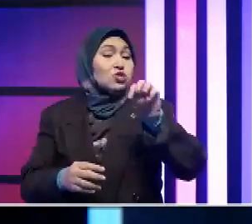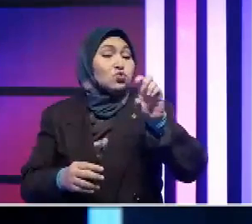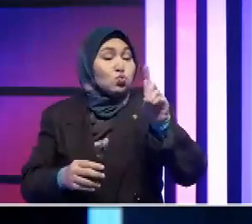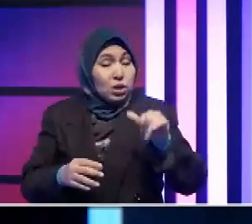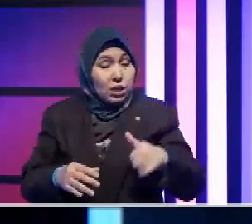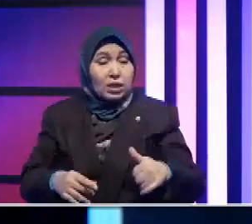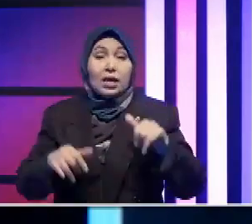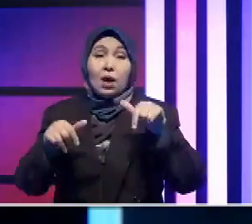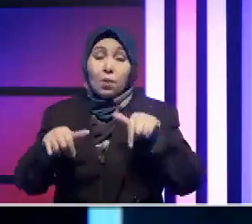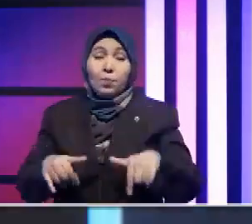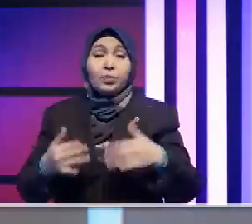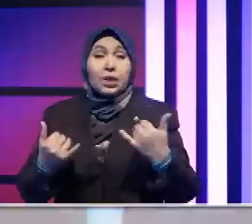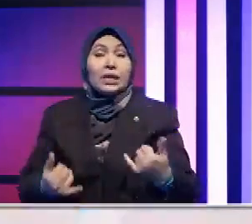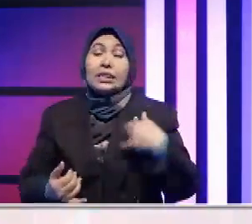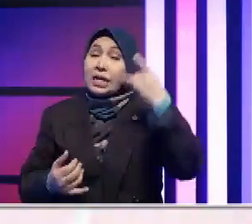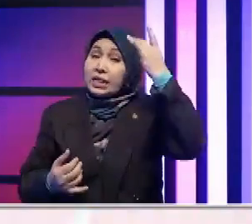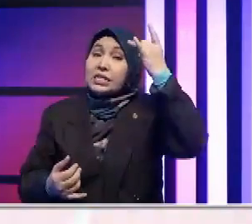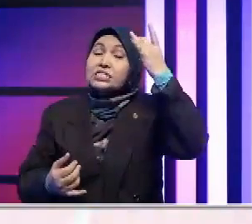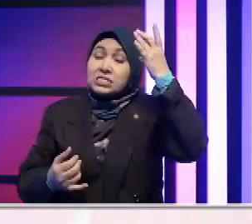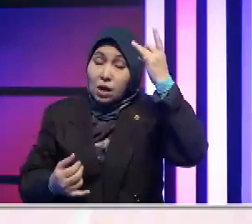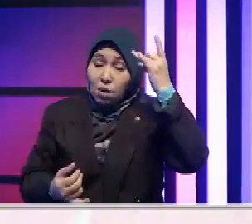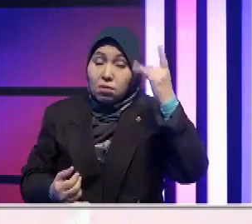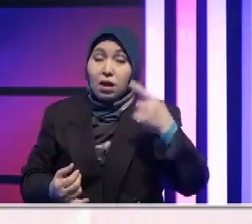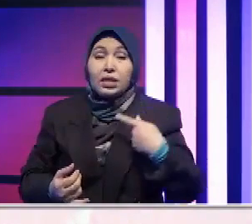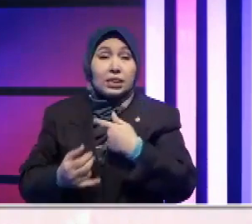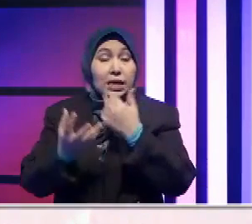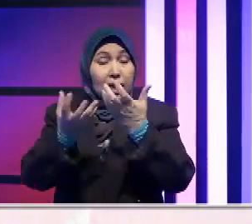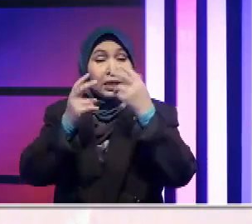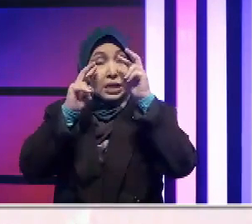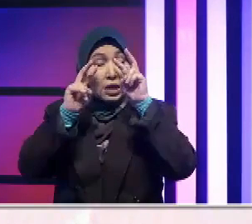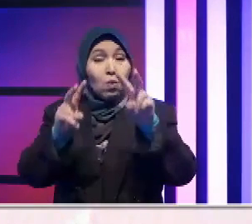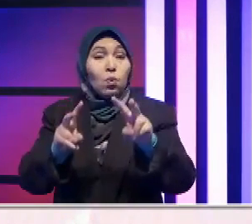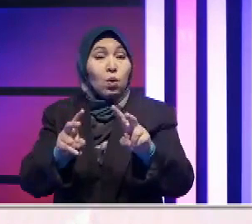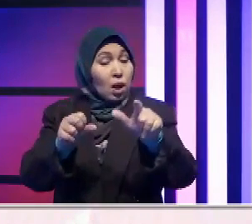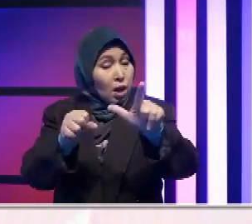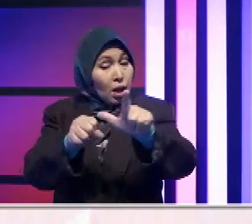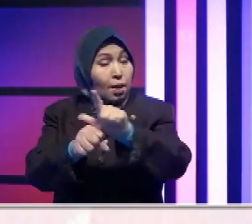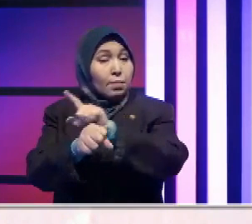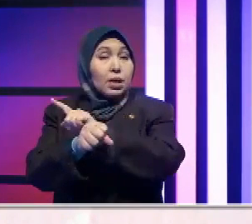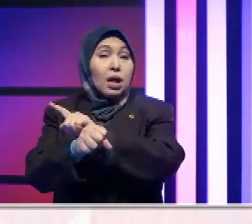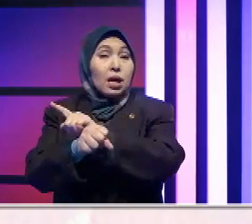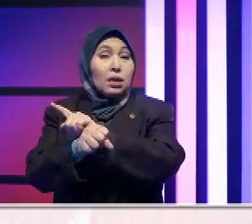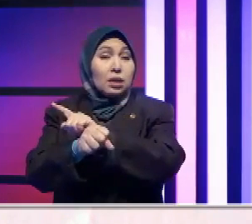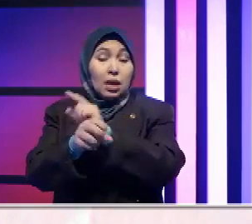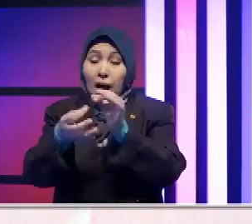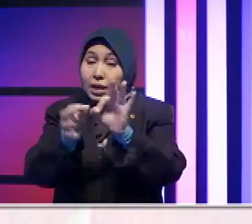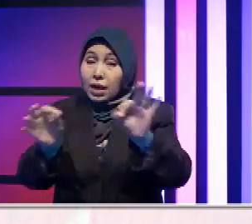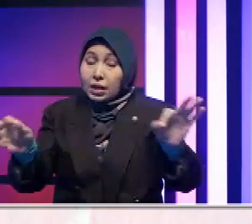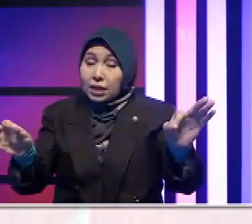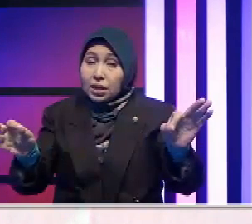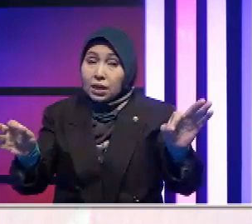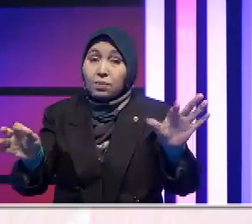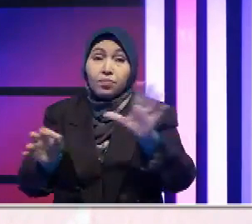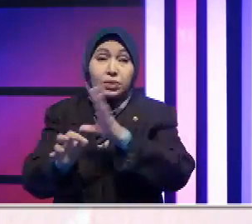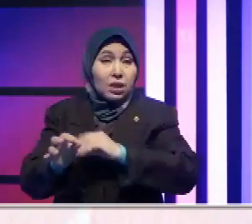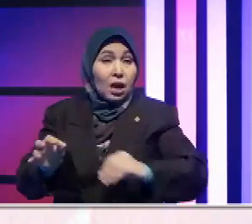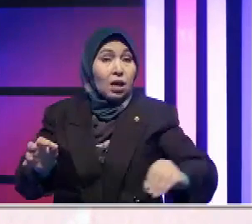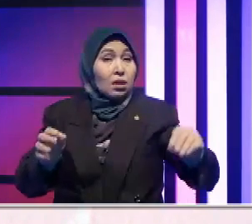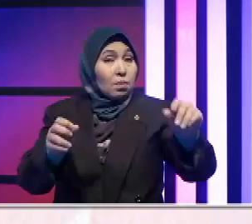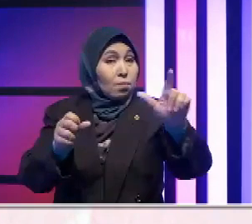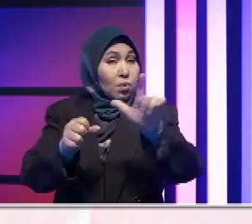Insya Allah ta'ala jadi salah kita tengok sempurnakan potongan ayat ini dan